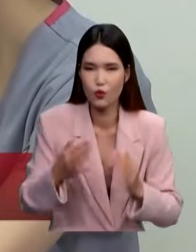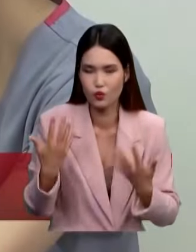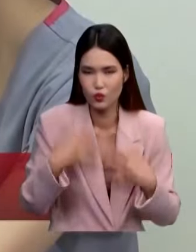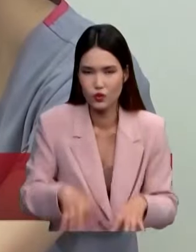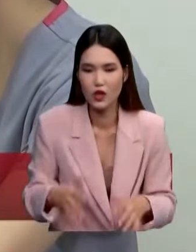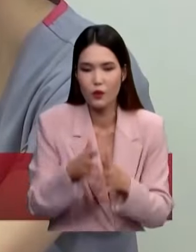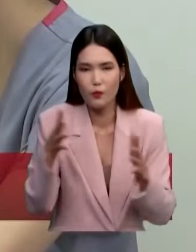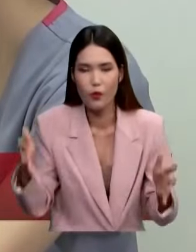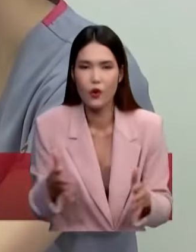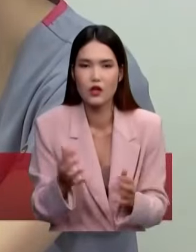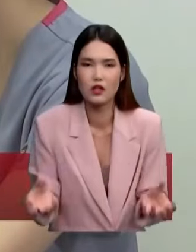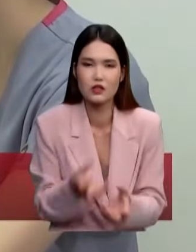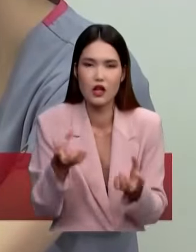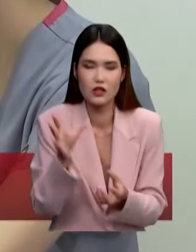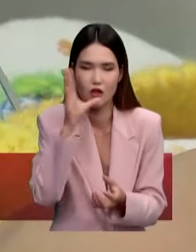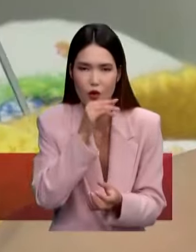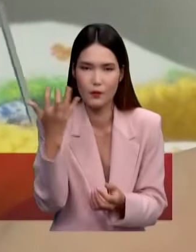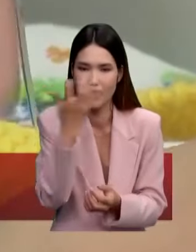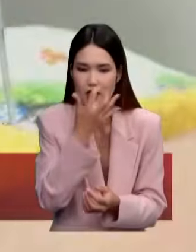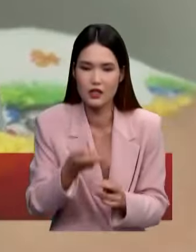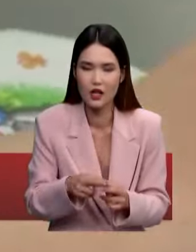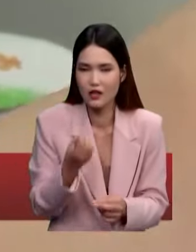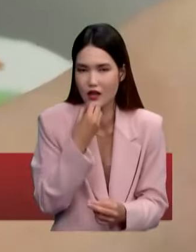350 детям медики сохранили зрение. И это